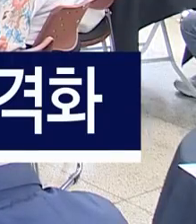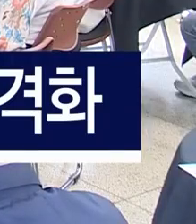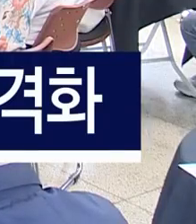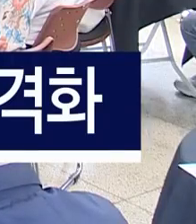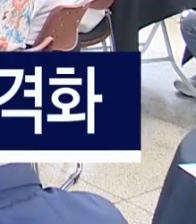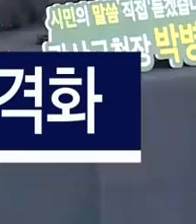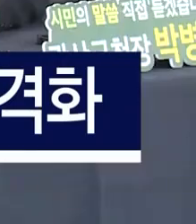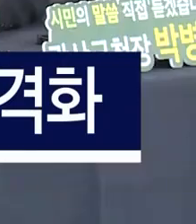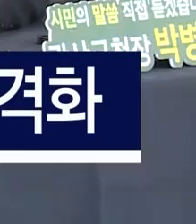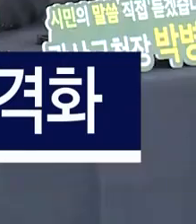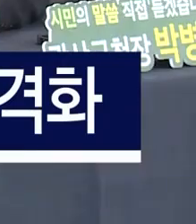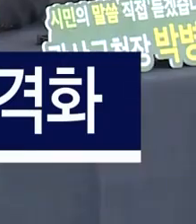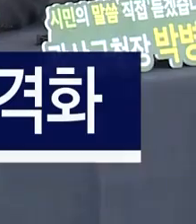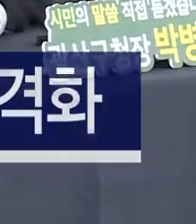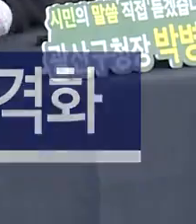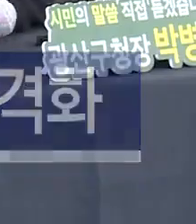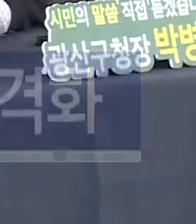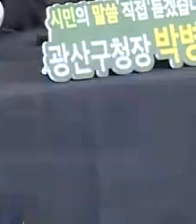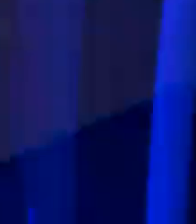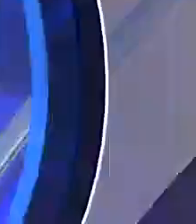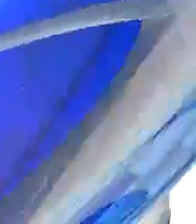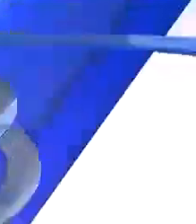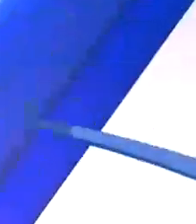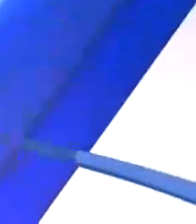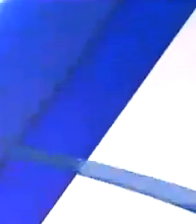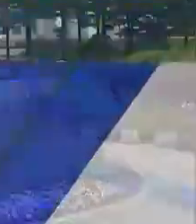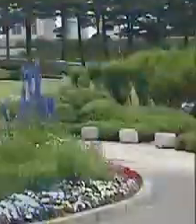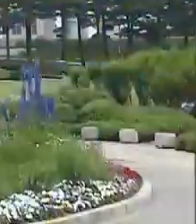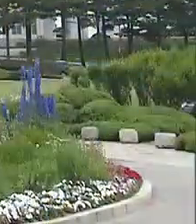환경오염이라는 의견이 엇갈리면서 혼란이 가중되고 있습니다.